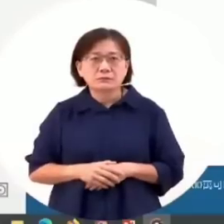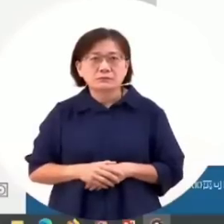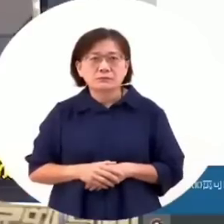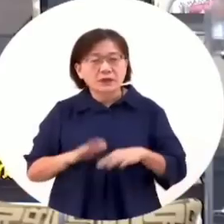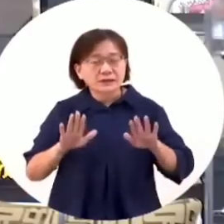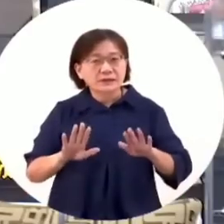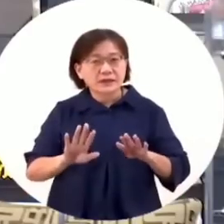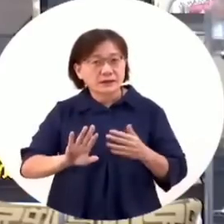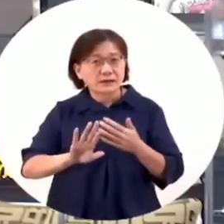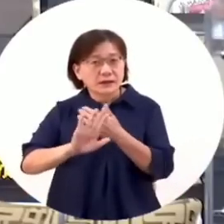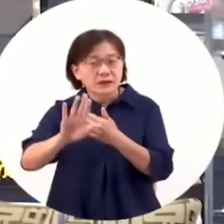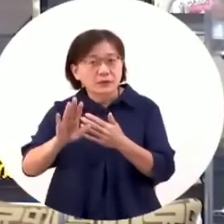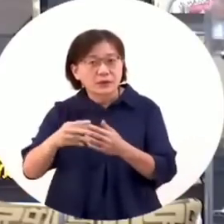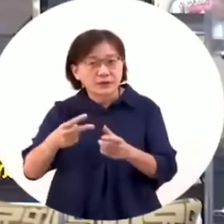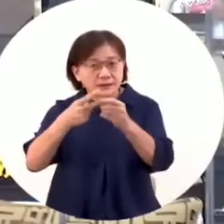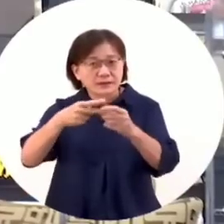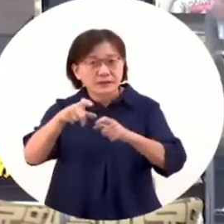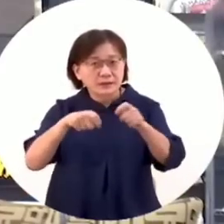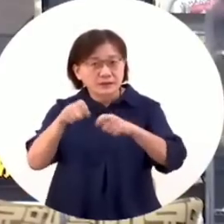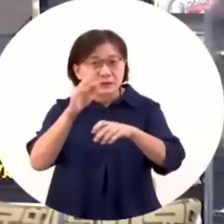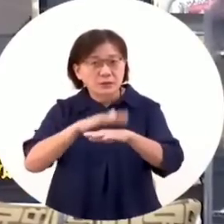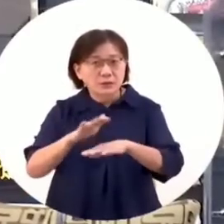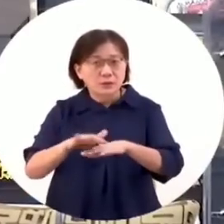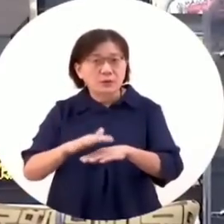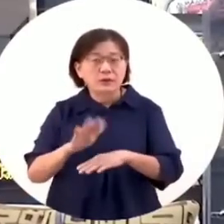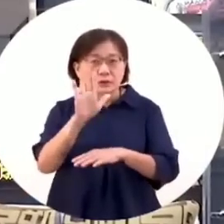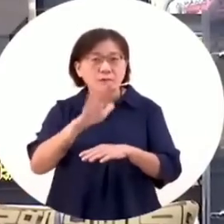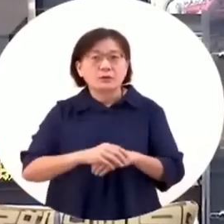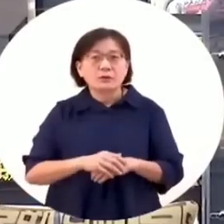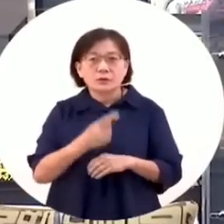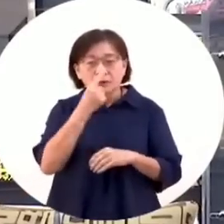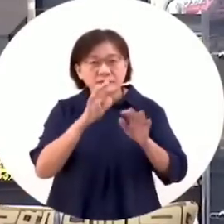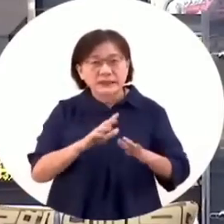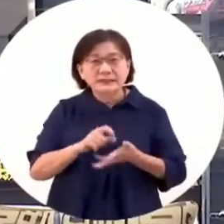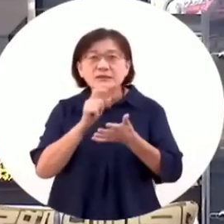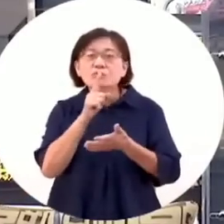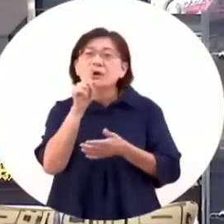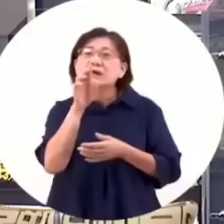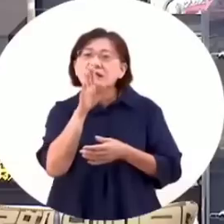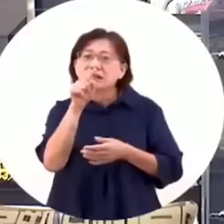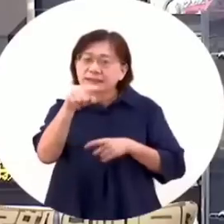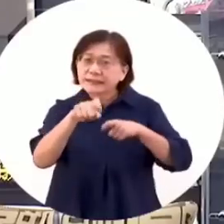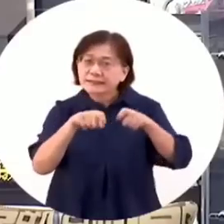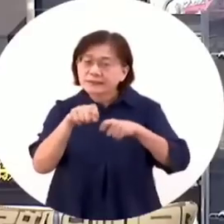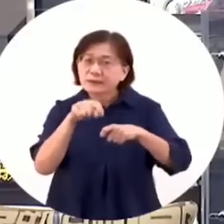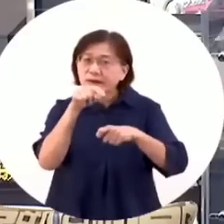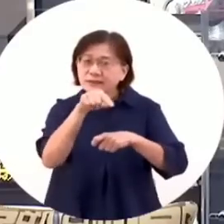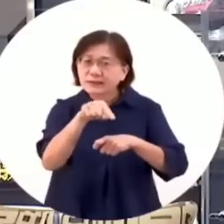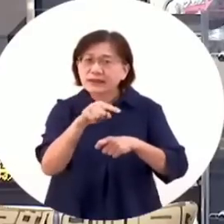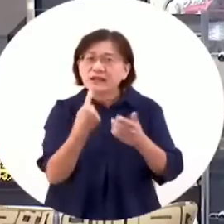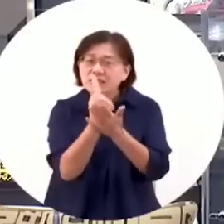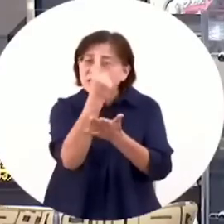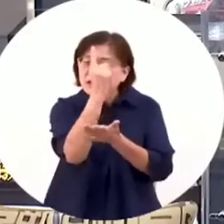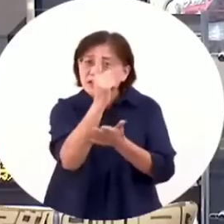个方案，就是把它放在小北。 不，我的意思说，你的方案里面不见得只放单一市